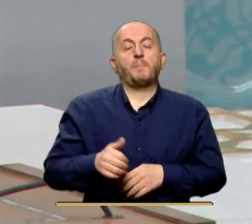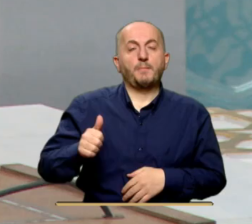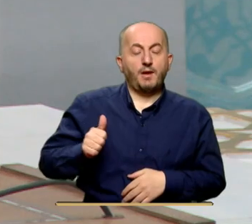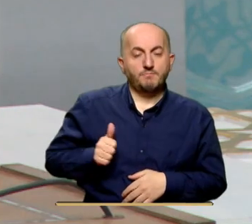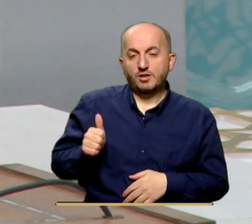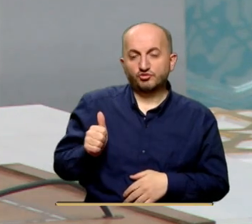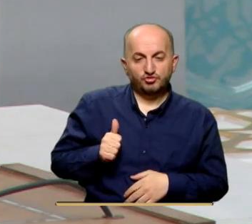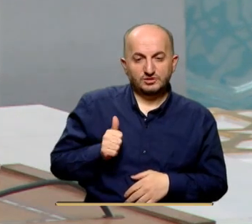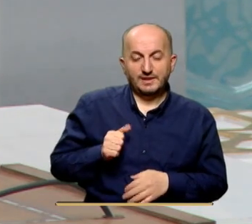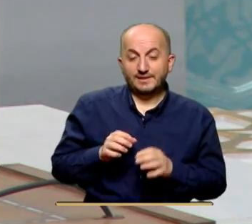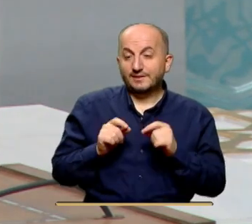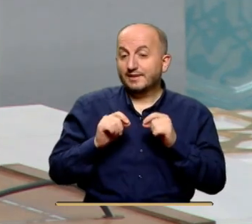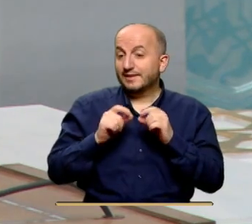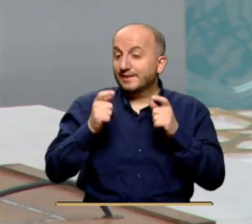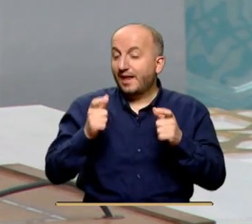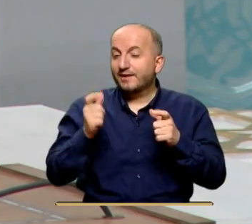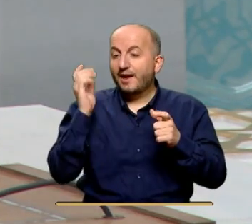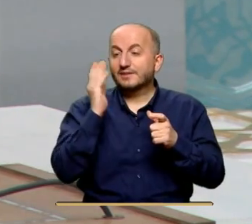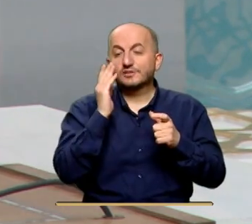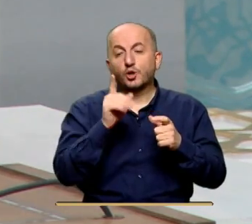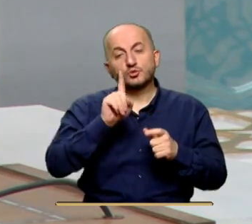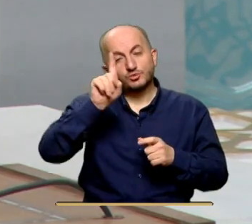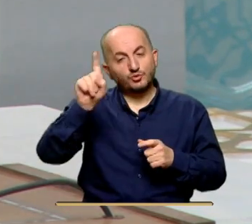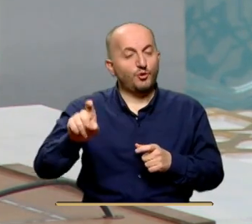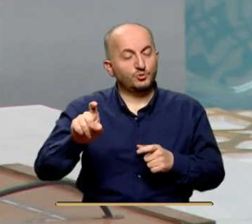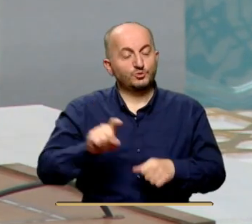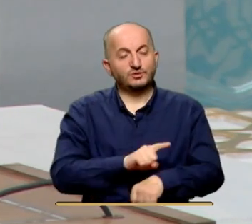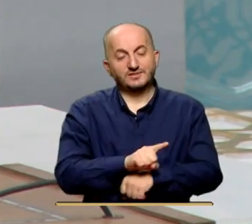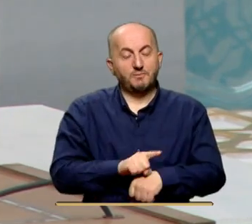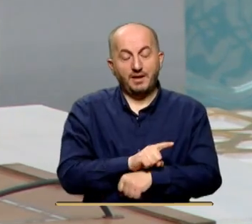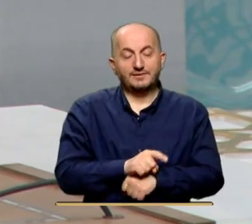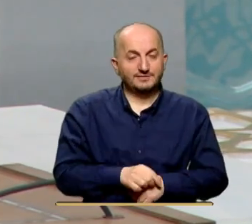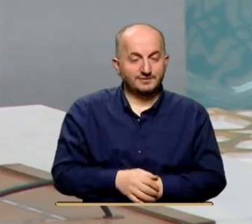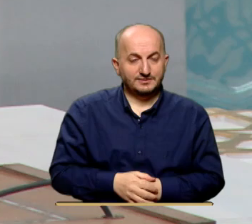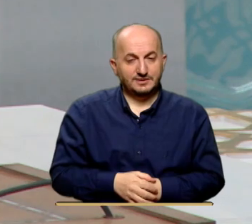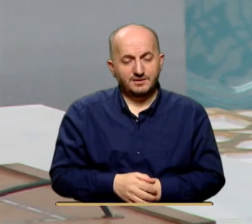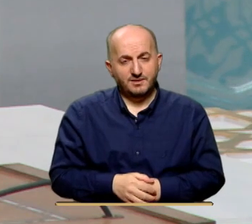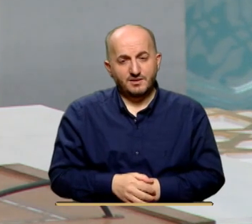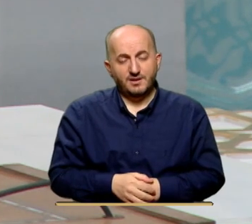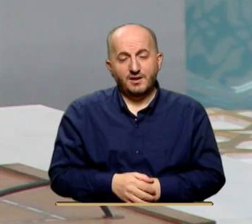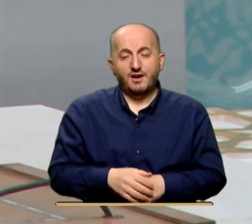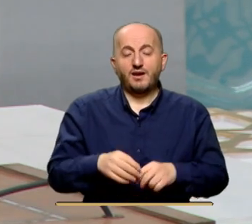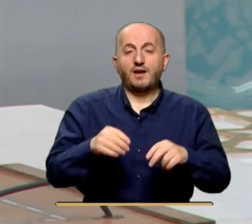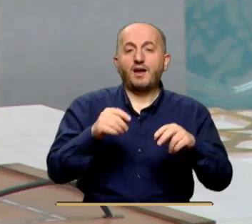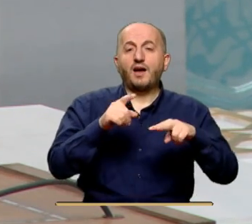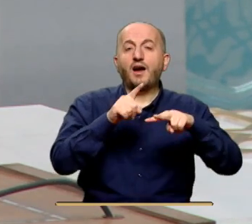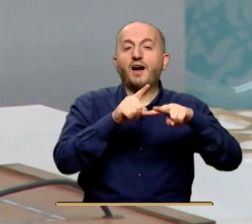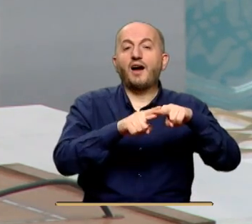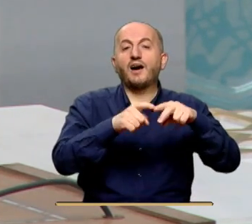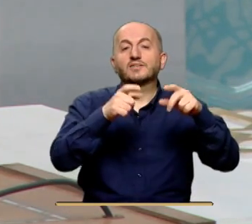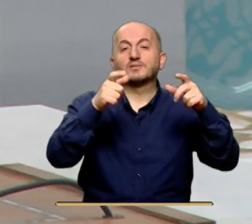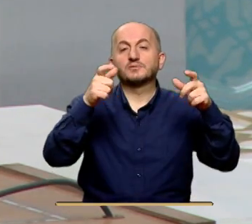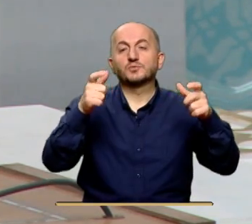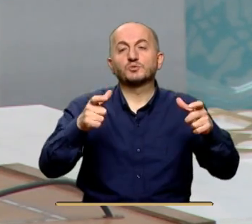Mehmetçiğe nereye gidiyorsun denildiğinde çok ibretli bir söz. Arı burnunda bal yapmaya